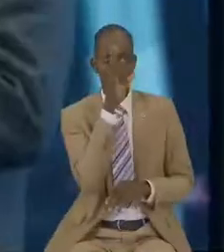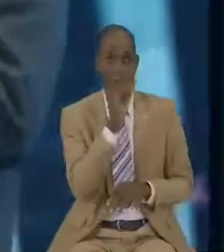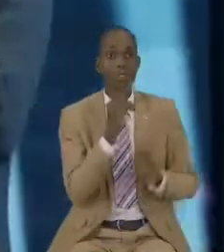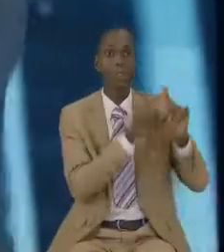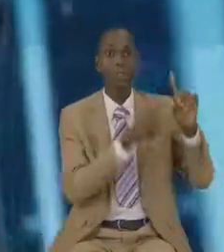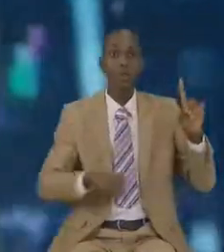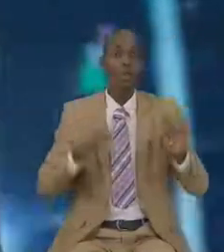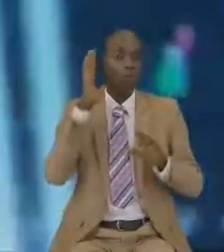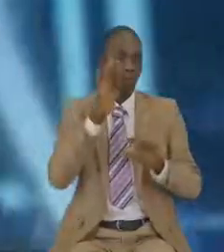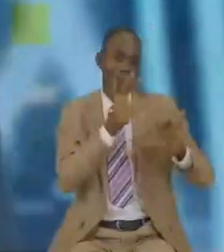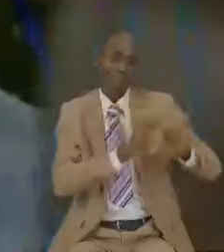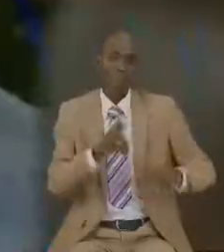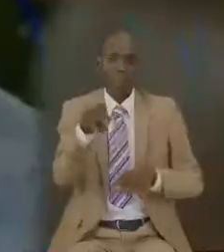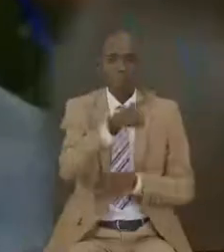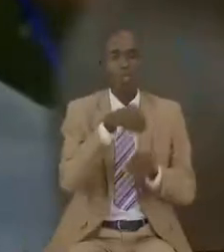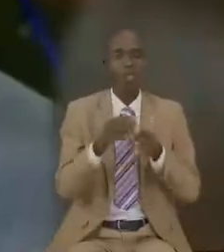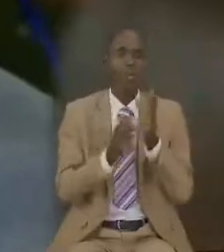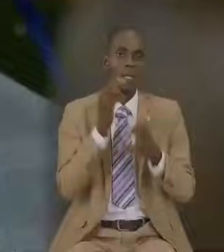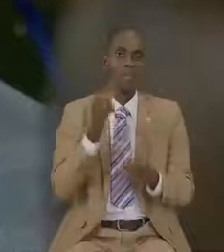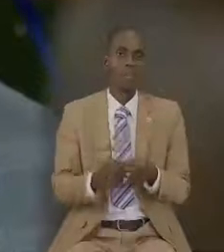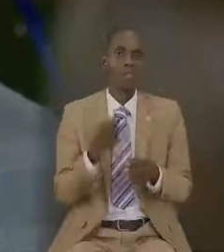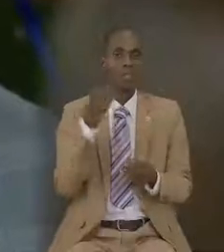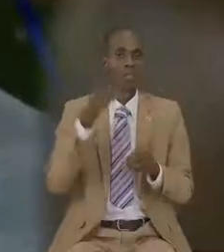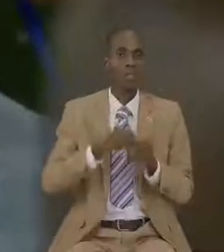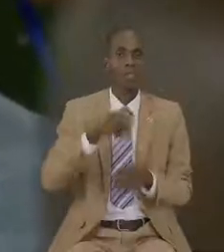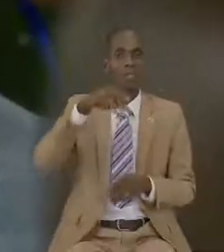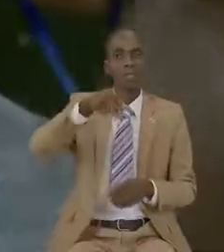aura pitié de toi. Psaume